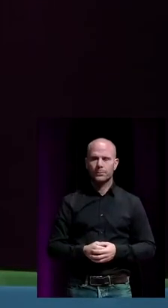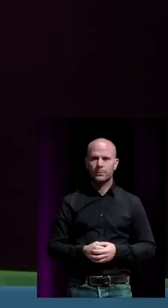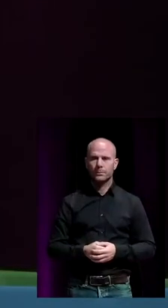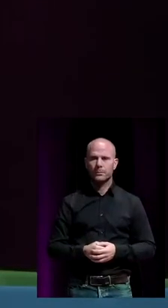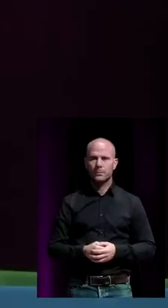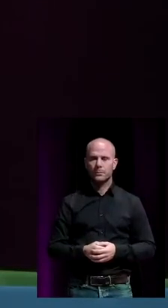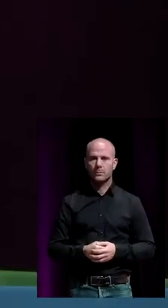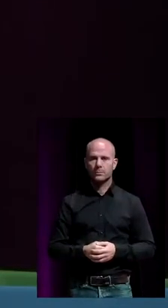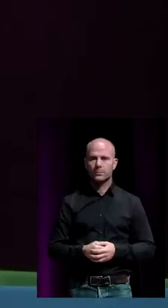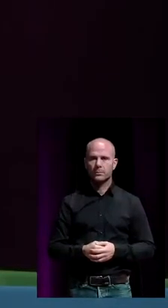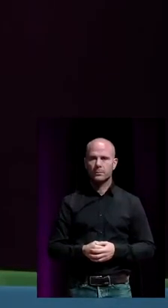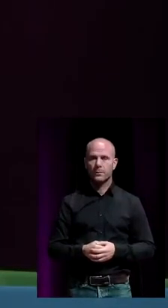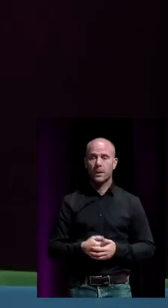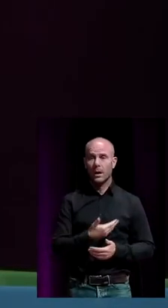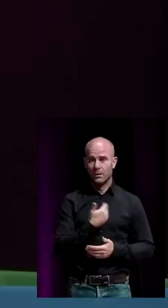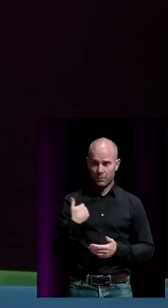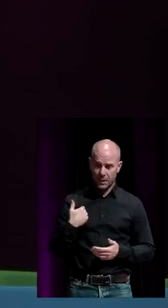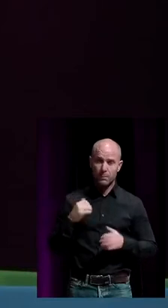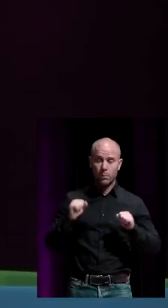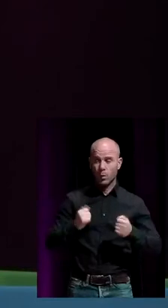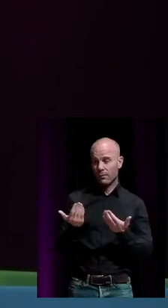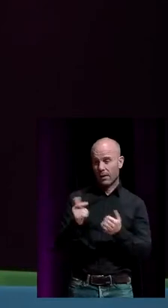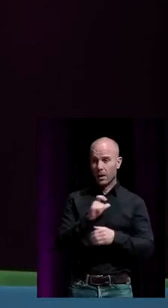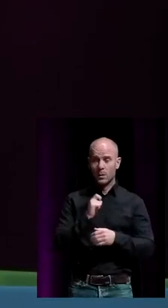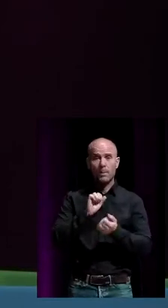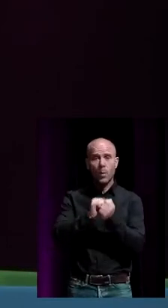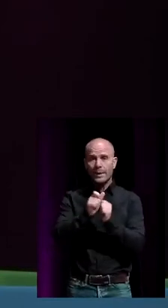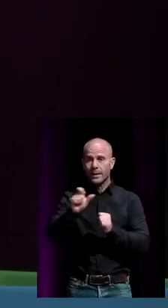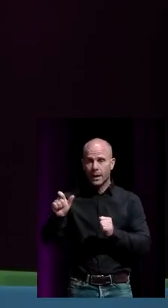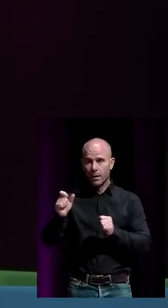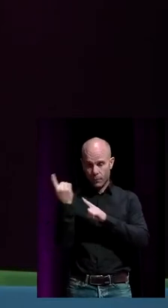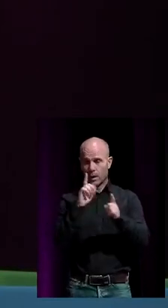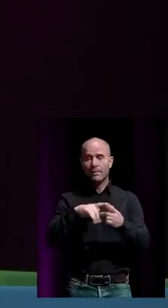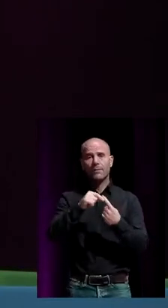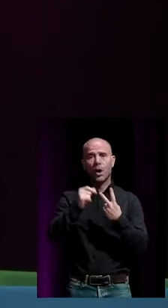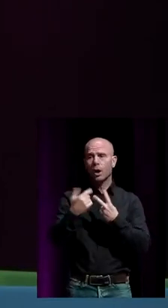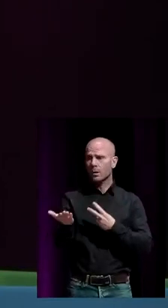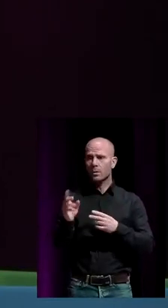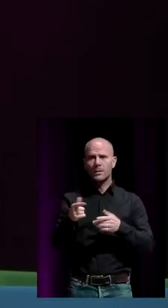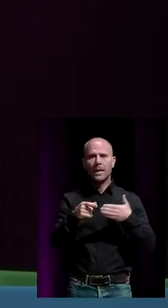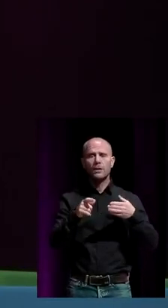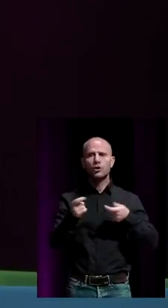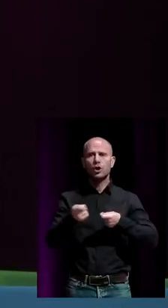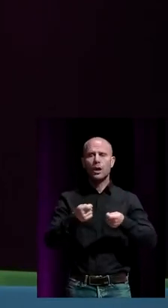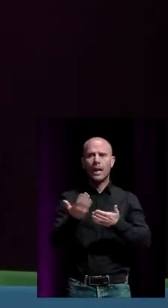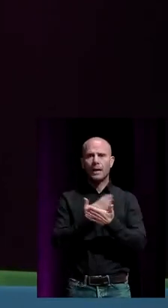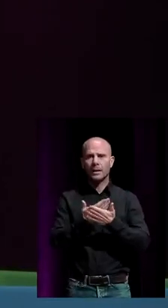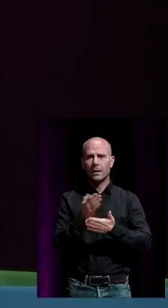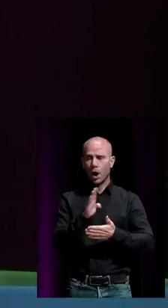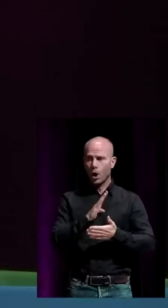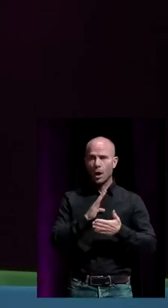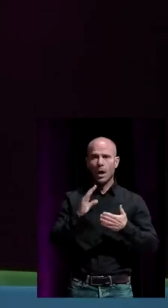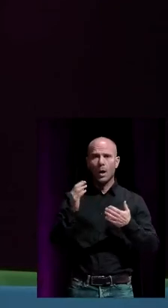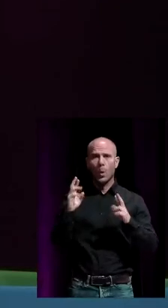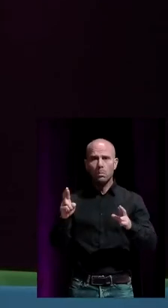Vi hade ju borde kunnat förvänta oss att det är politikerna som folket har valt som ska styra landet som borde ha den hoppen. Och